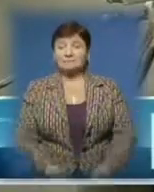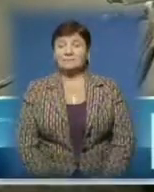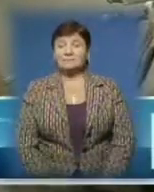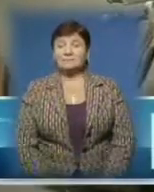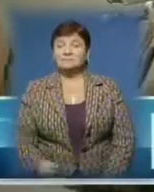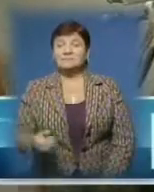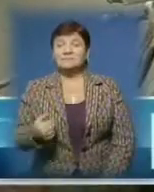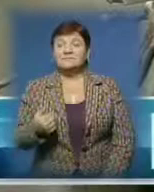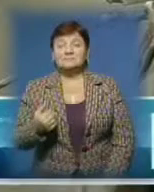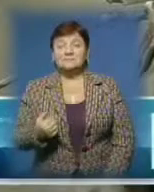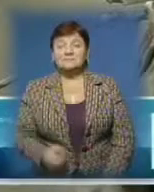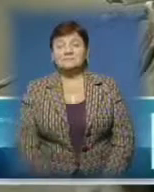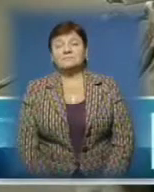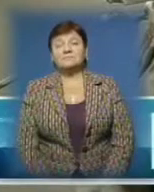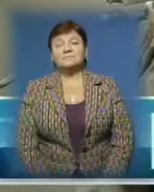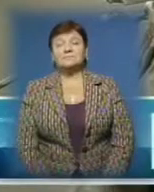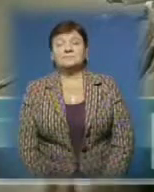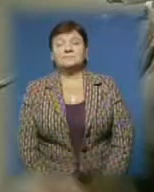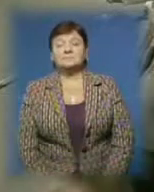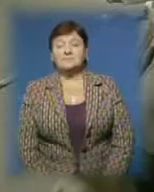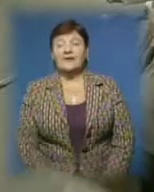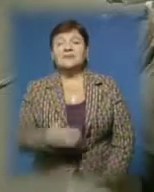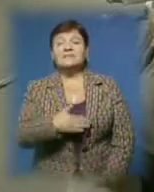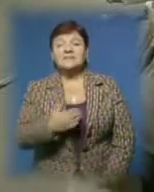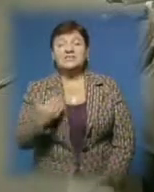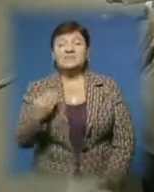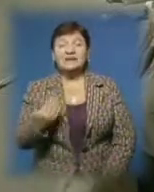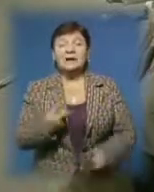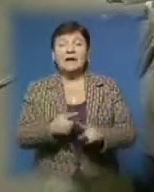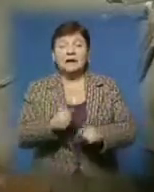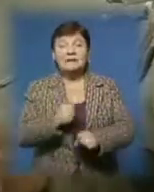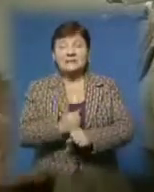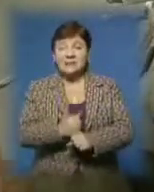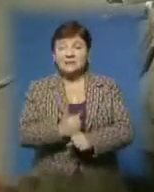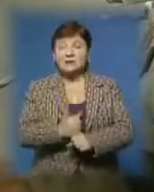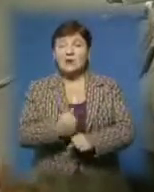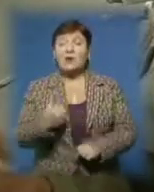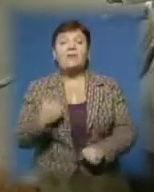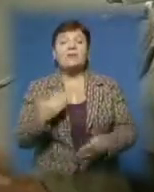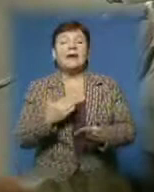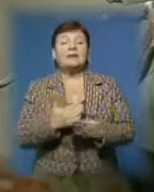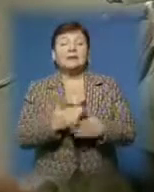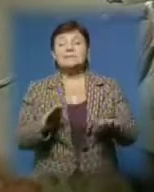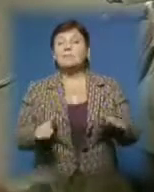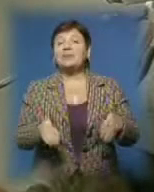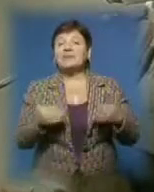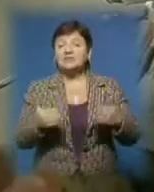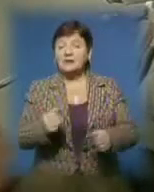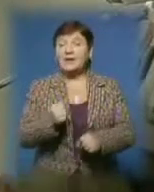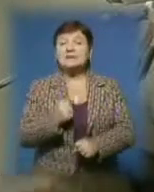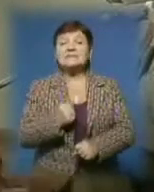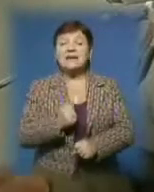говорить: «Ай-ай-ай! Зачем ты это все сделал?» Я говорю: «Саня, так, вот у меня есть предложение, так и так, сделаем с нее